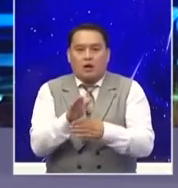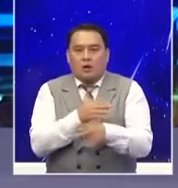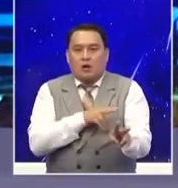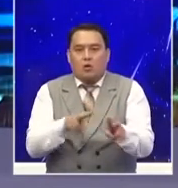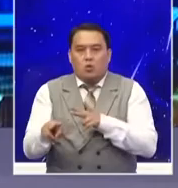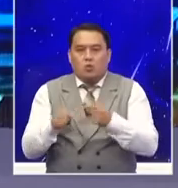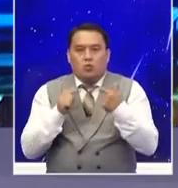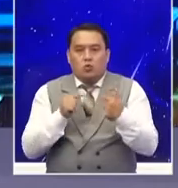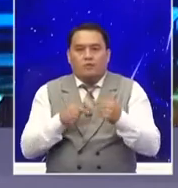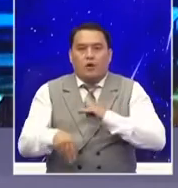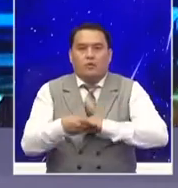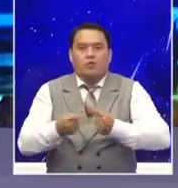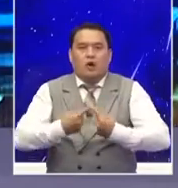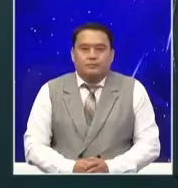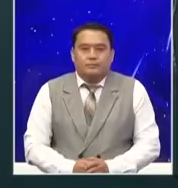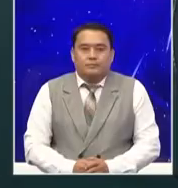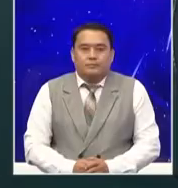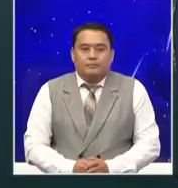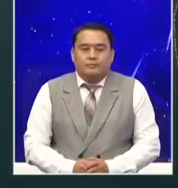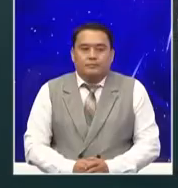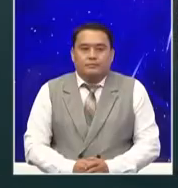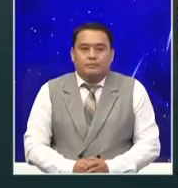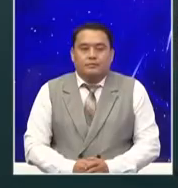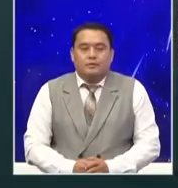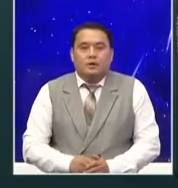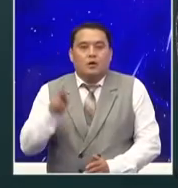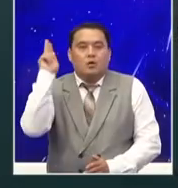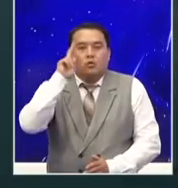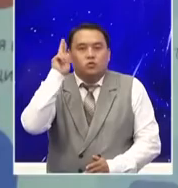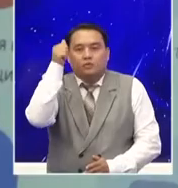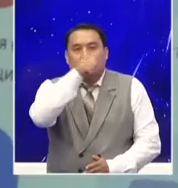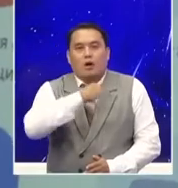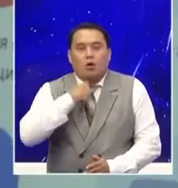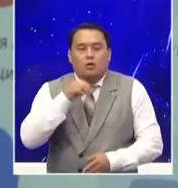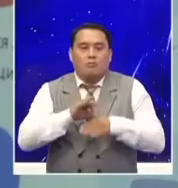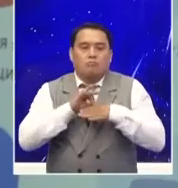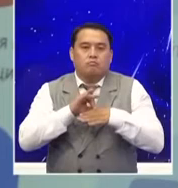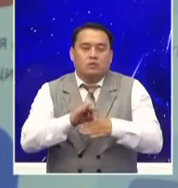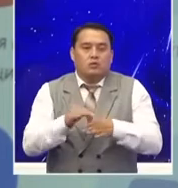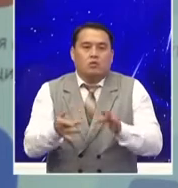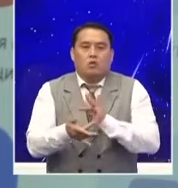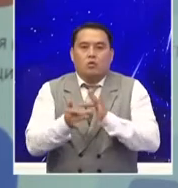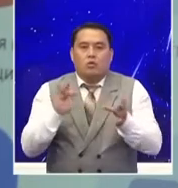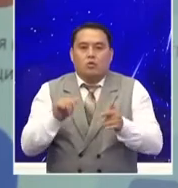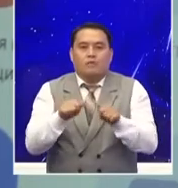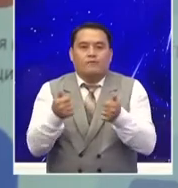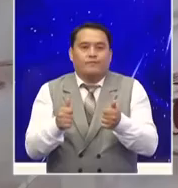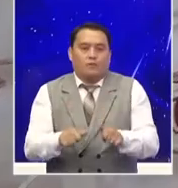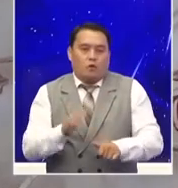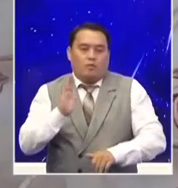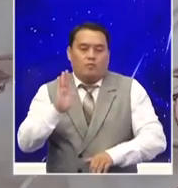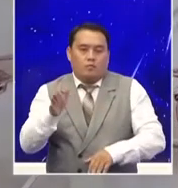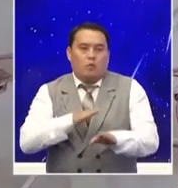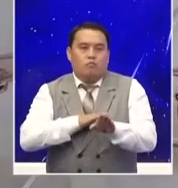контроле у антикоррупционного комитета. Нынешний учебный год для большинства учащихся пройдет в дистанционном формате. Для полноценного получения